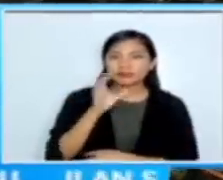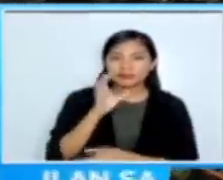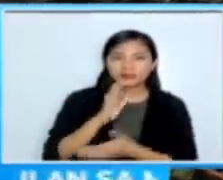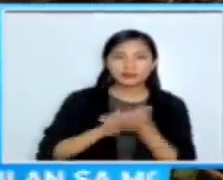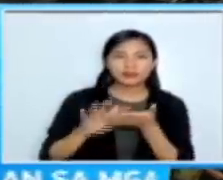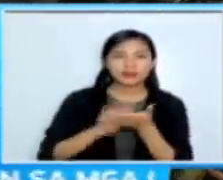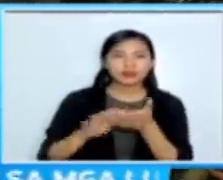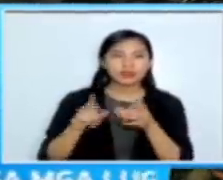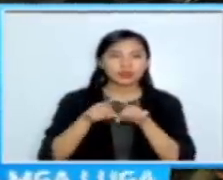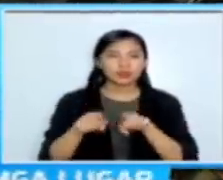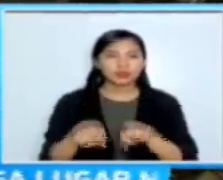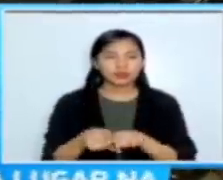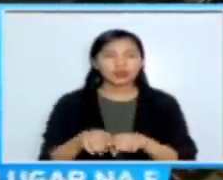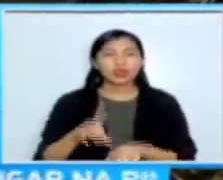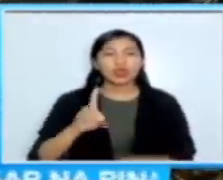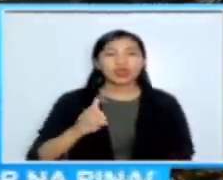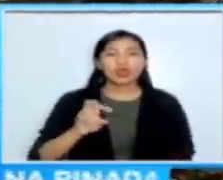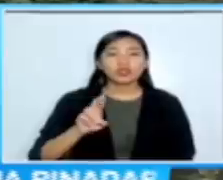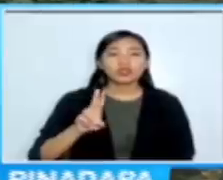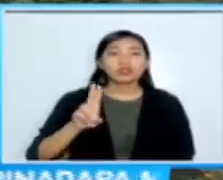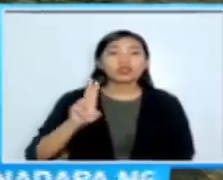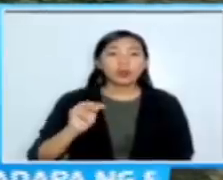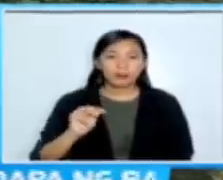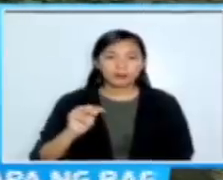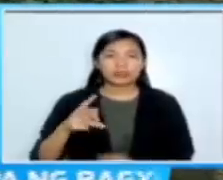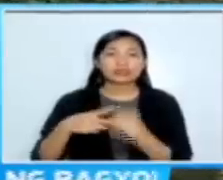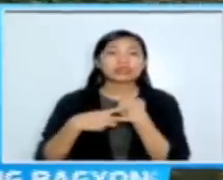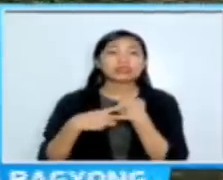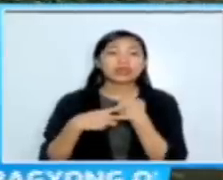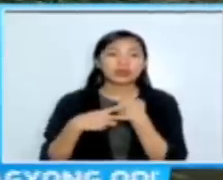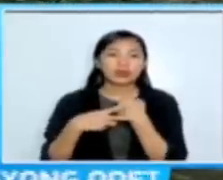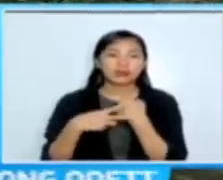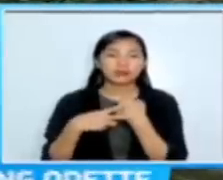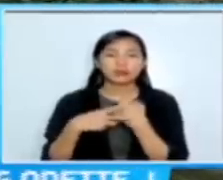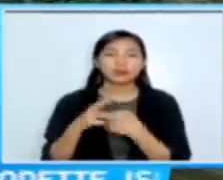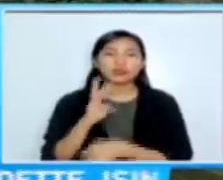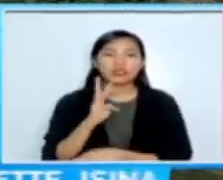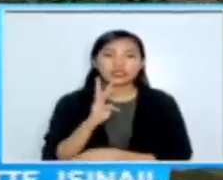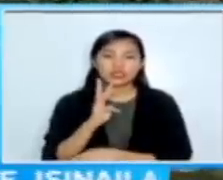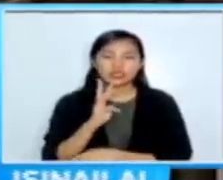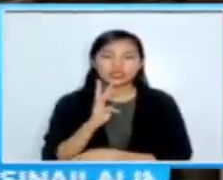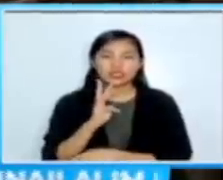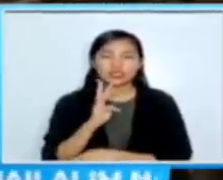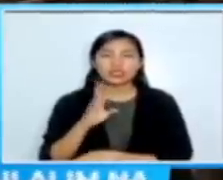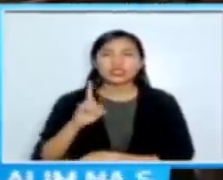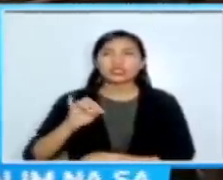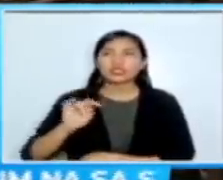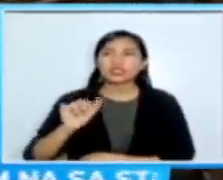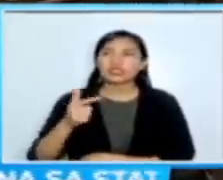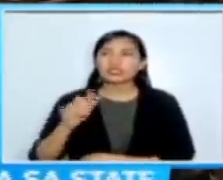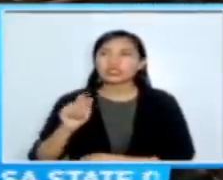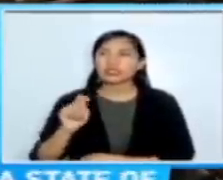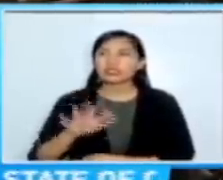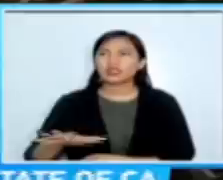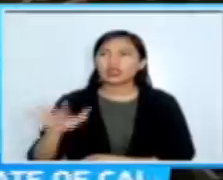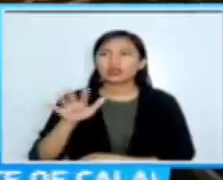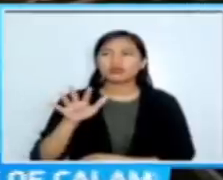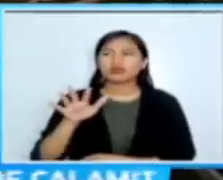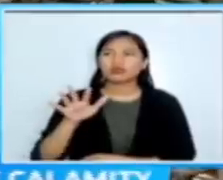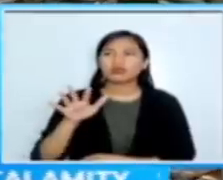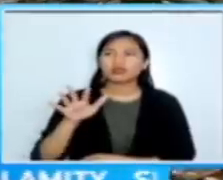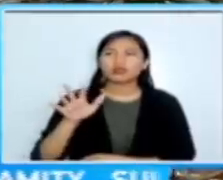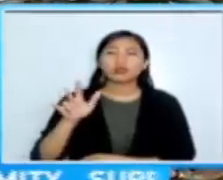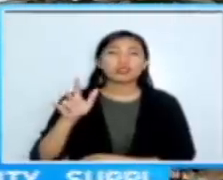drum na pwede namin imbakan ng tubig na may inom per household. Okay. Sa Dinagat po, mga 23,000 households yung gusto